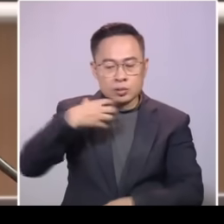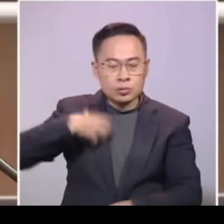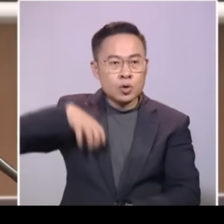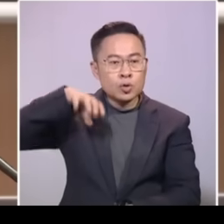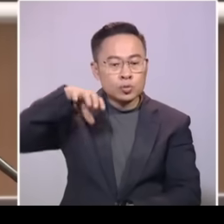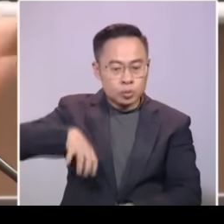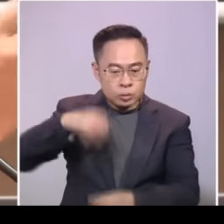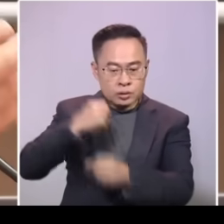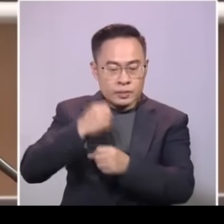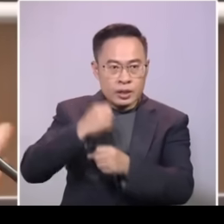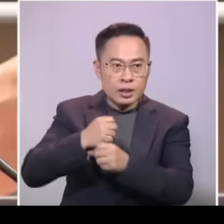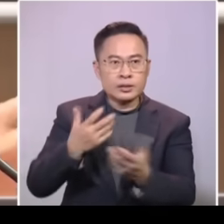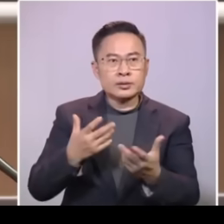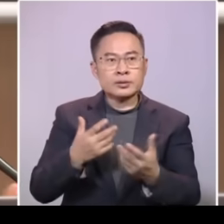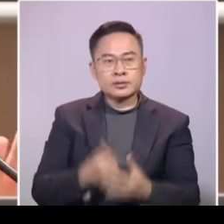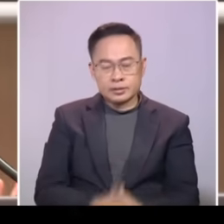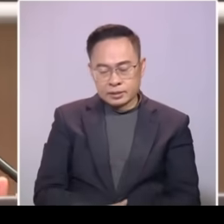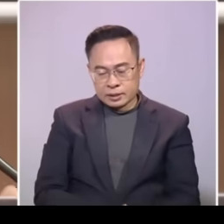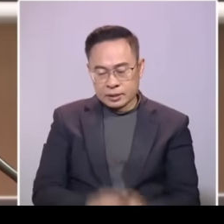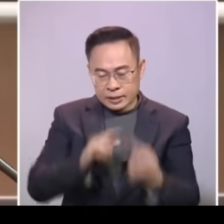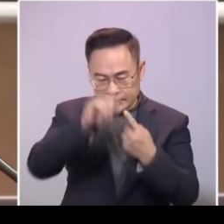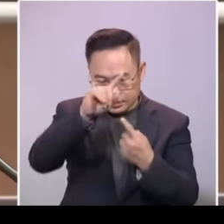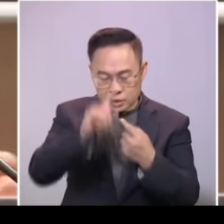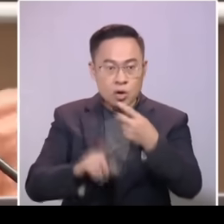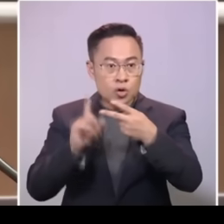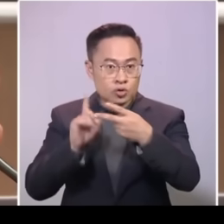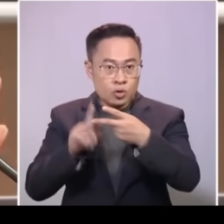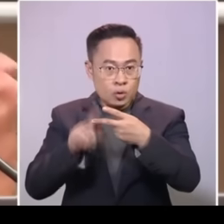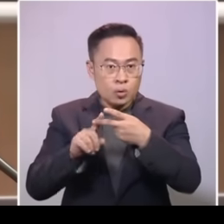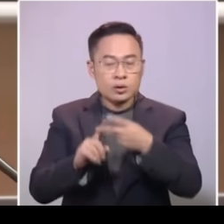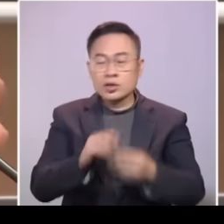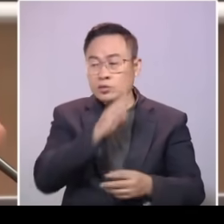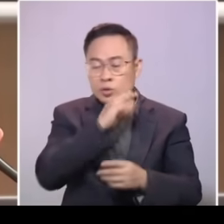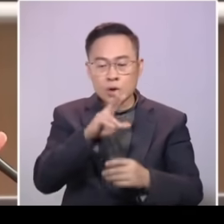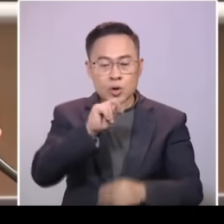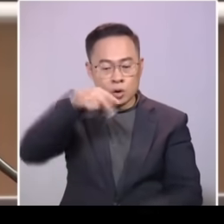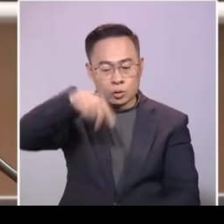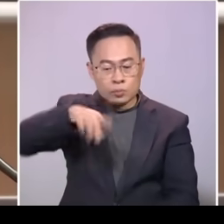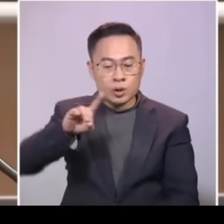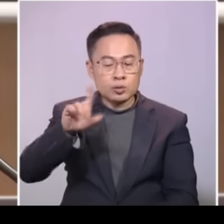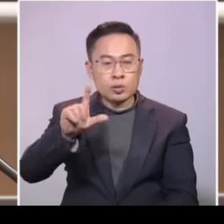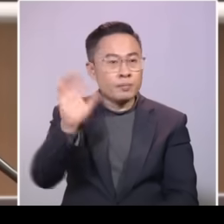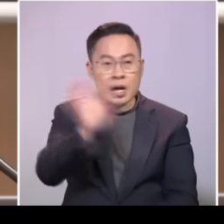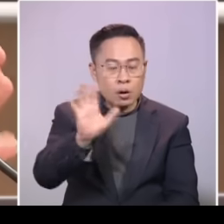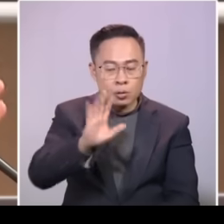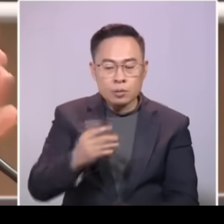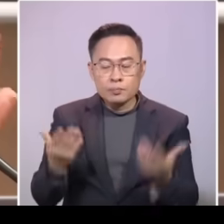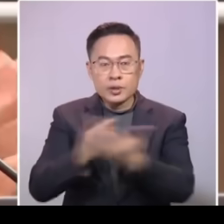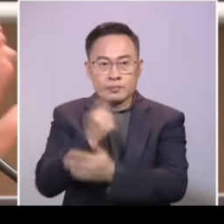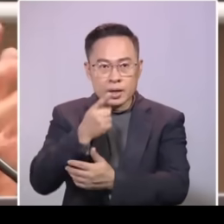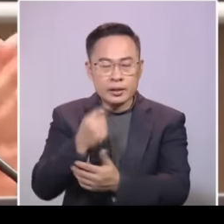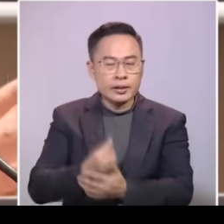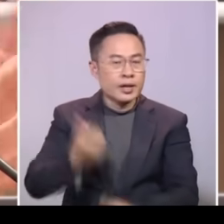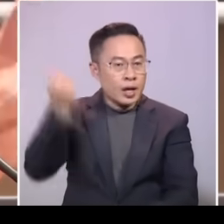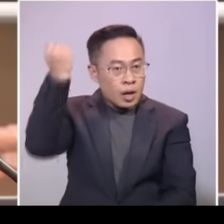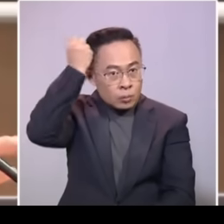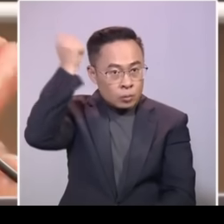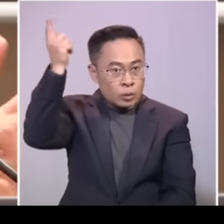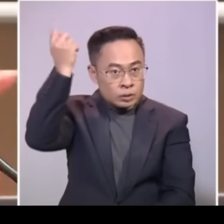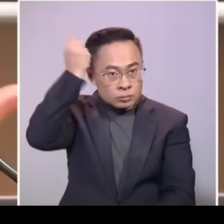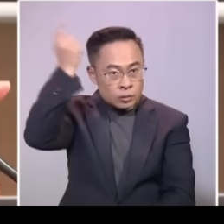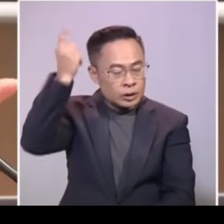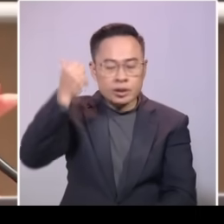แล้วเป็นไปได้แต่มันมีอีกกระแสข่าวนึงไงอันนี้น่าจะจะแบบโผแลกเลยหรือเปล่าก็ไม่รู้ใครฮะคุณแพทองธา